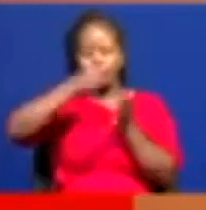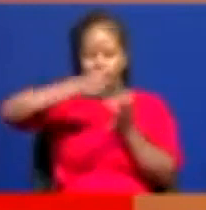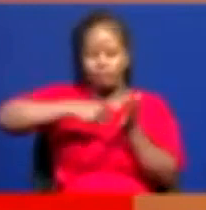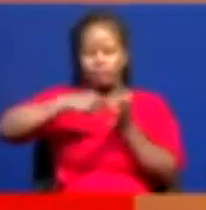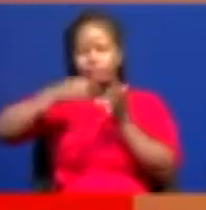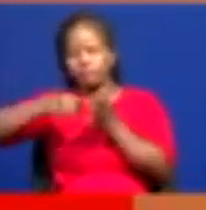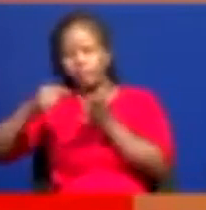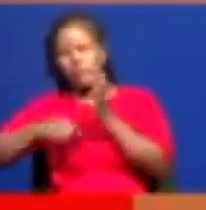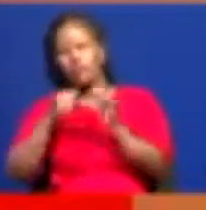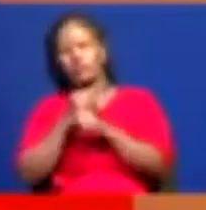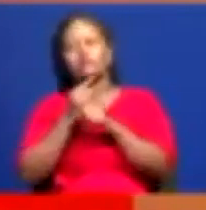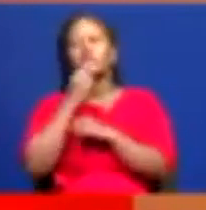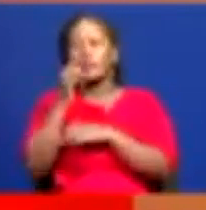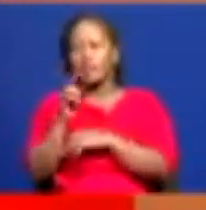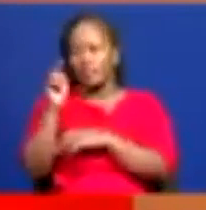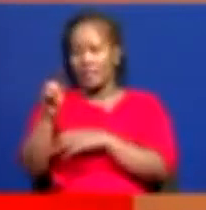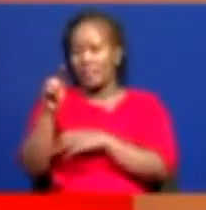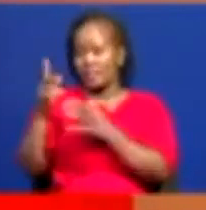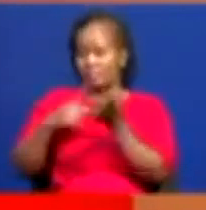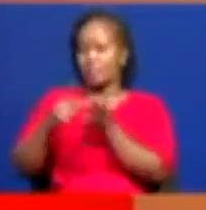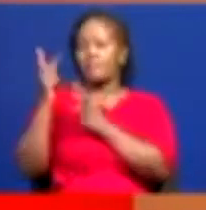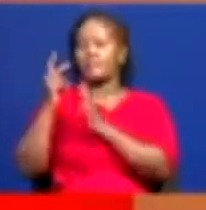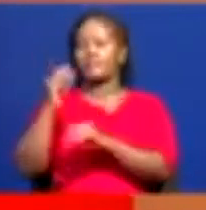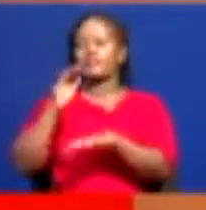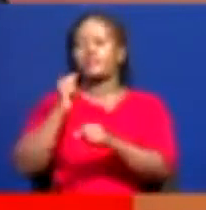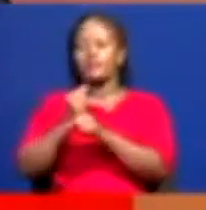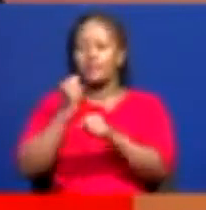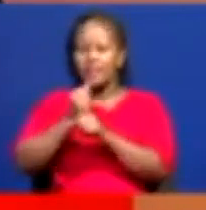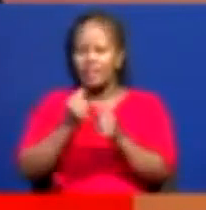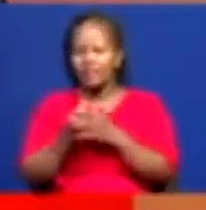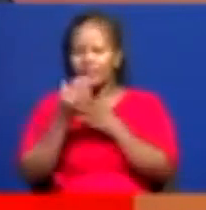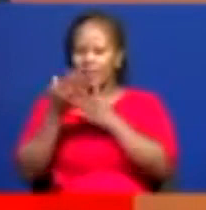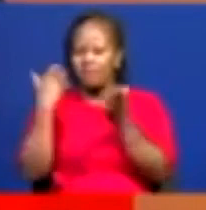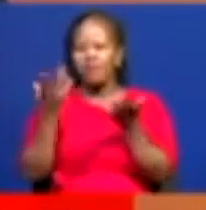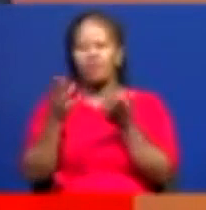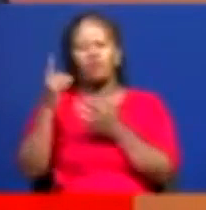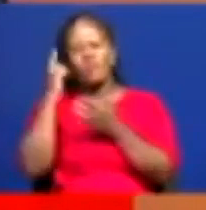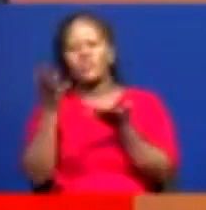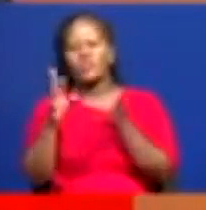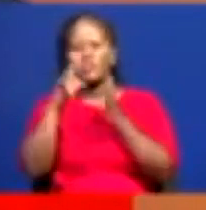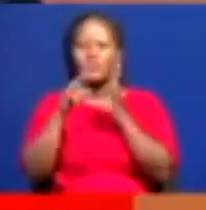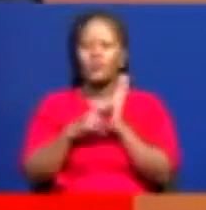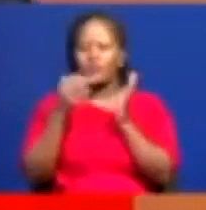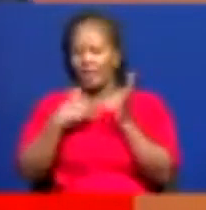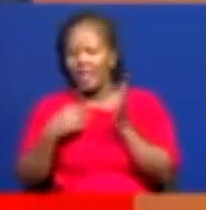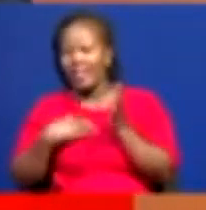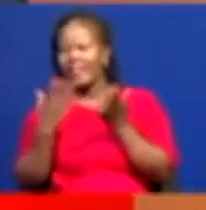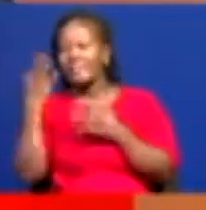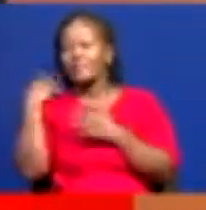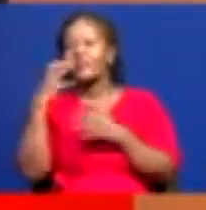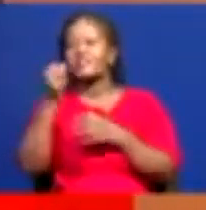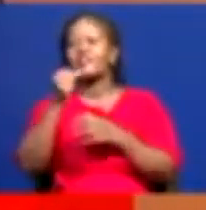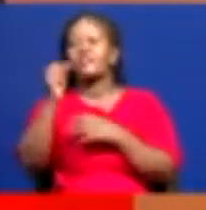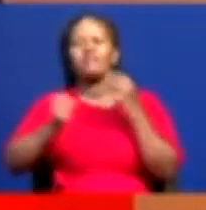kutekeleza ile Blank Tape Levy. Na kutokea hapo, kwa maana walikuwa wamefanya zile regulations miaka 5 iliyopita, ni